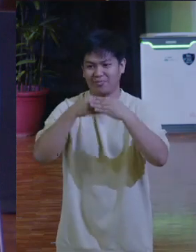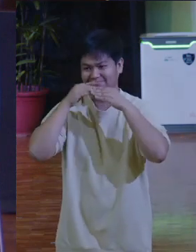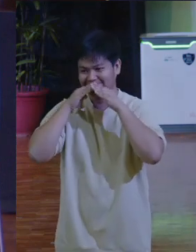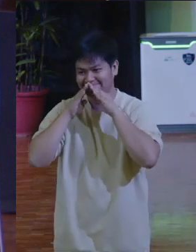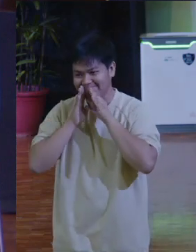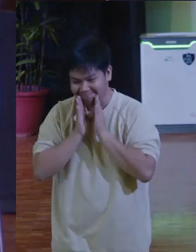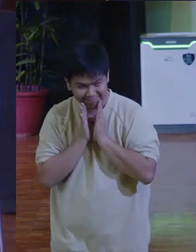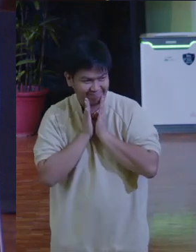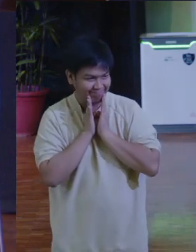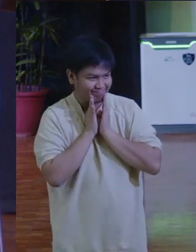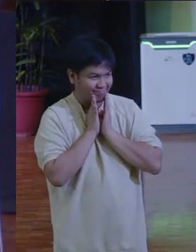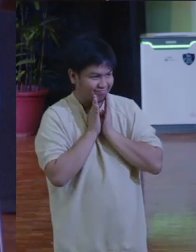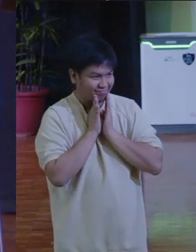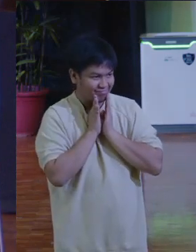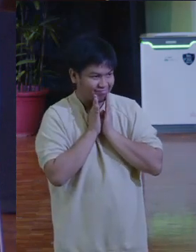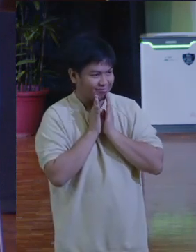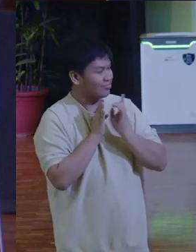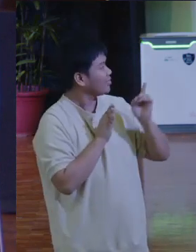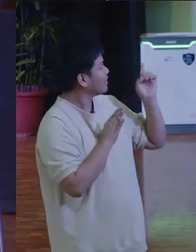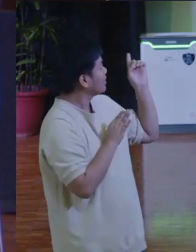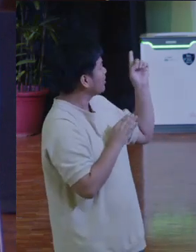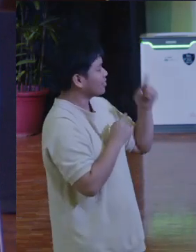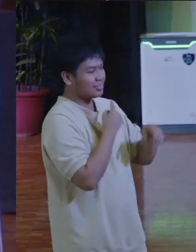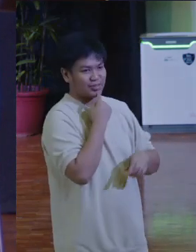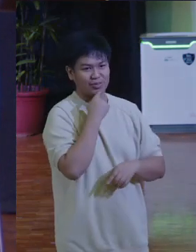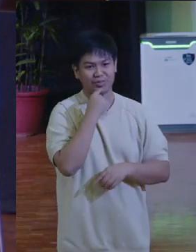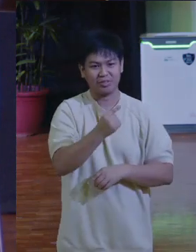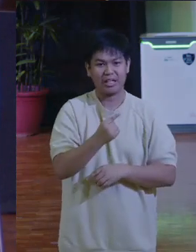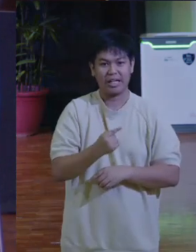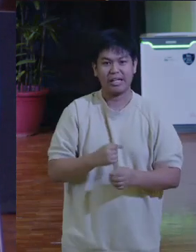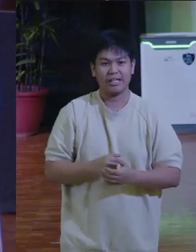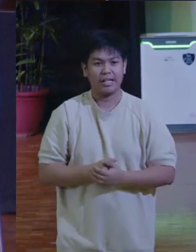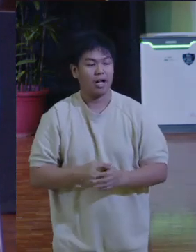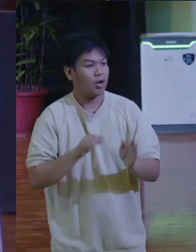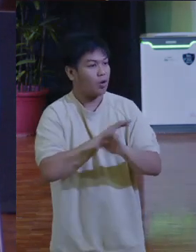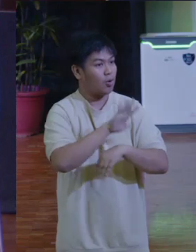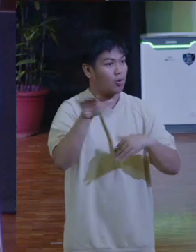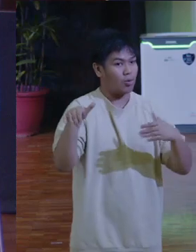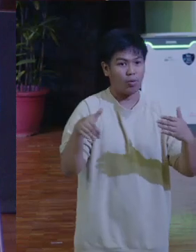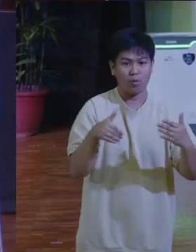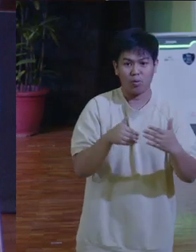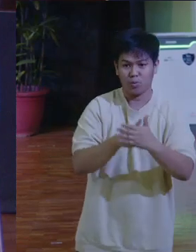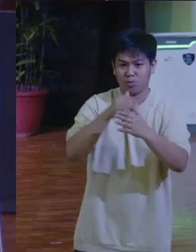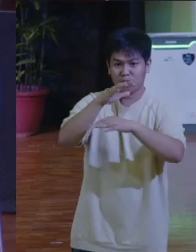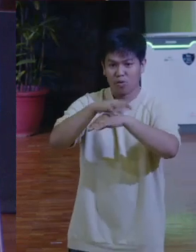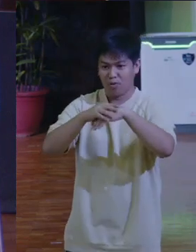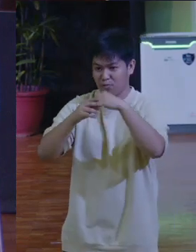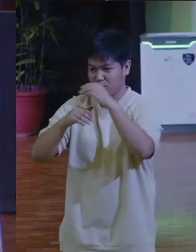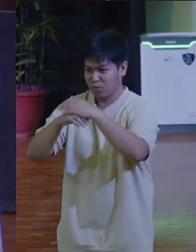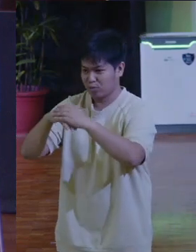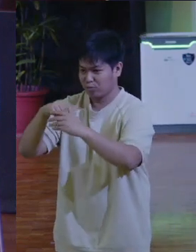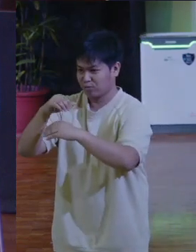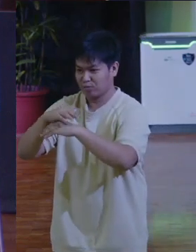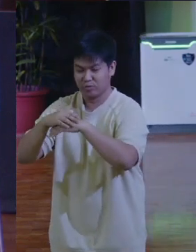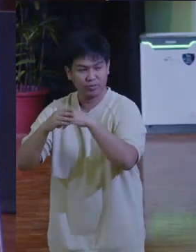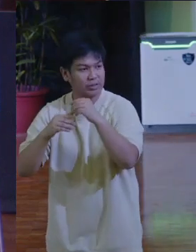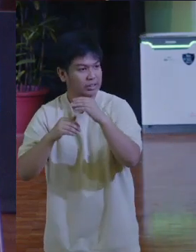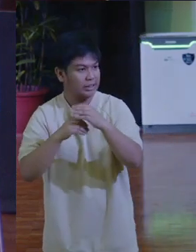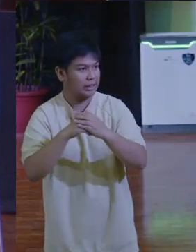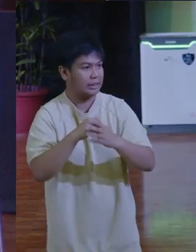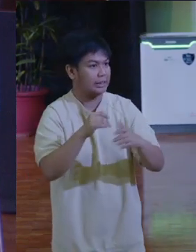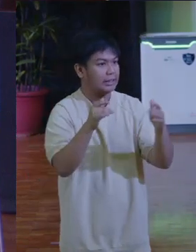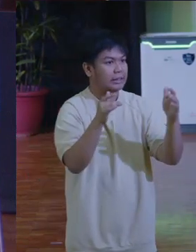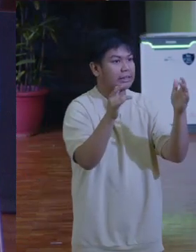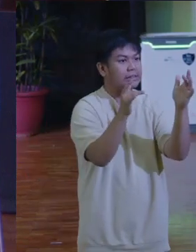pagbabalik nila sa Israel. Ito ang kaligtasan nila. Ito ang magbibigay ng comfort sa kanila. Yung pagdating ng